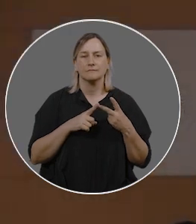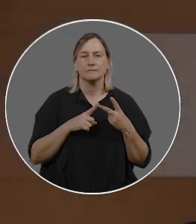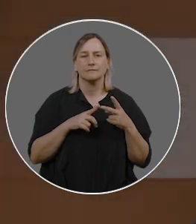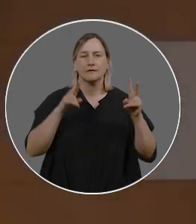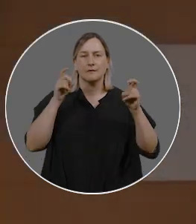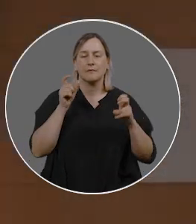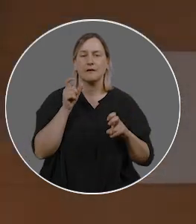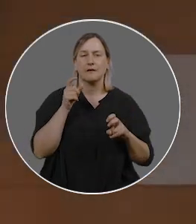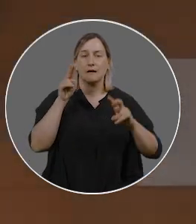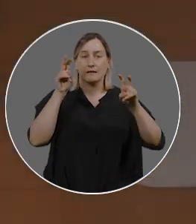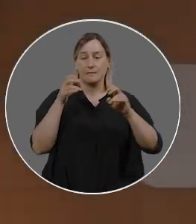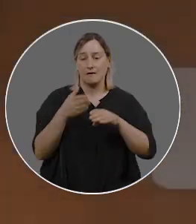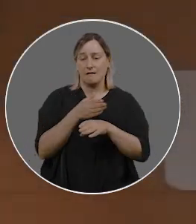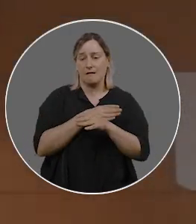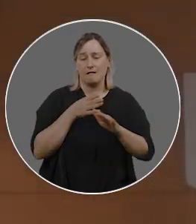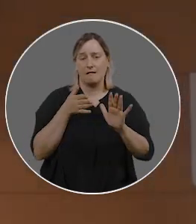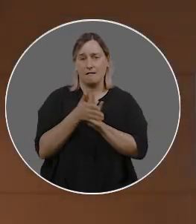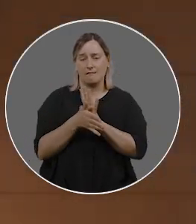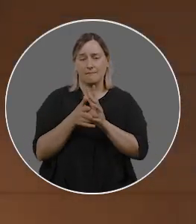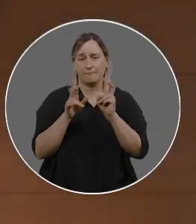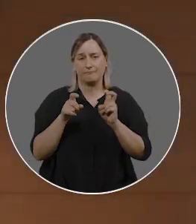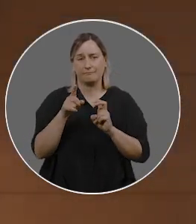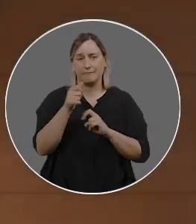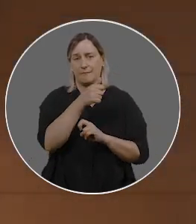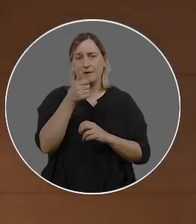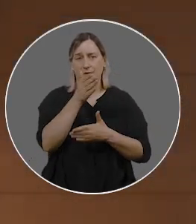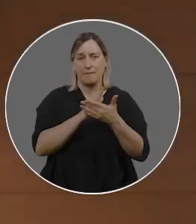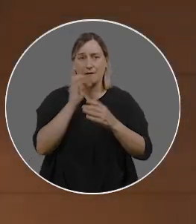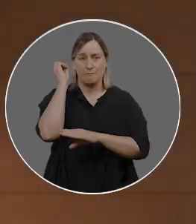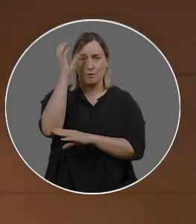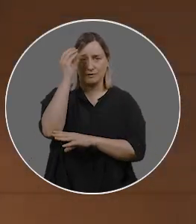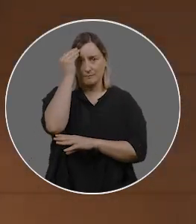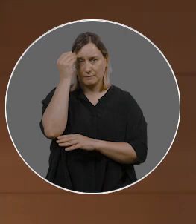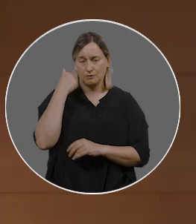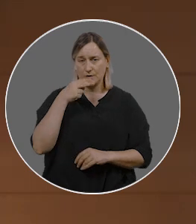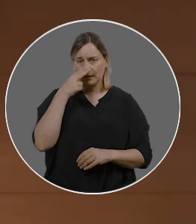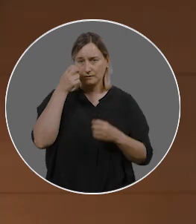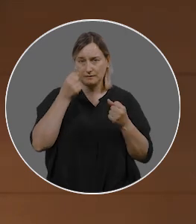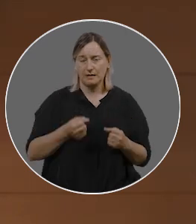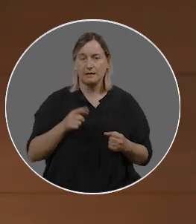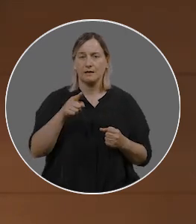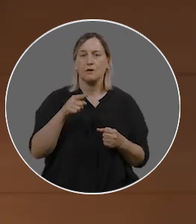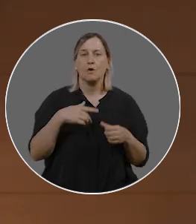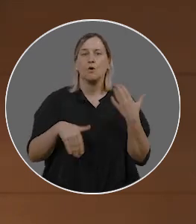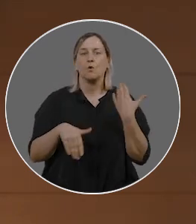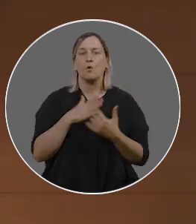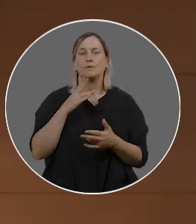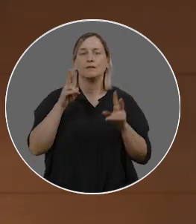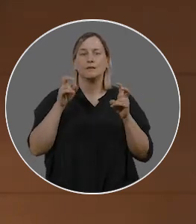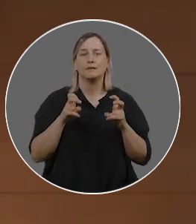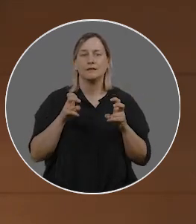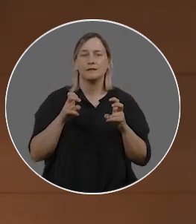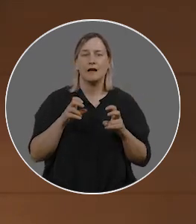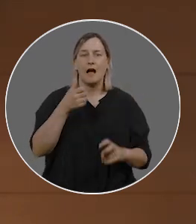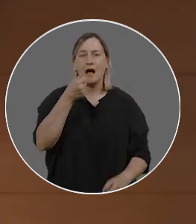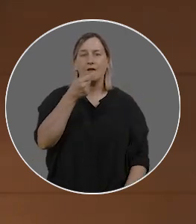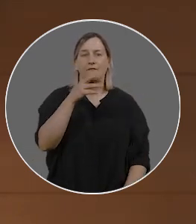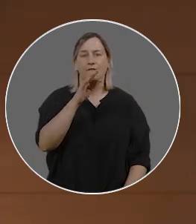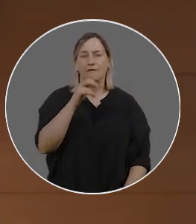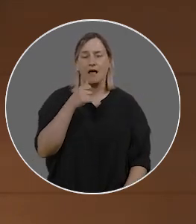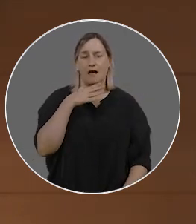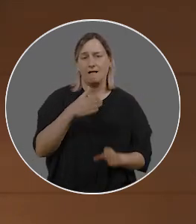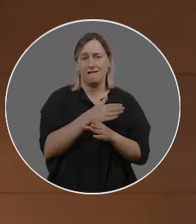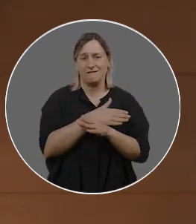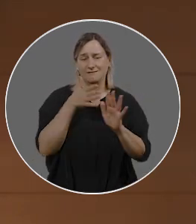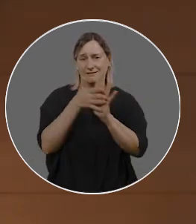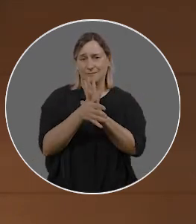Introduirem un tema que ha sortit també en la primera part de les ponències i que és molt interessant. Començarem per l'AFRA, que és ella qui ho ha